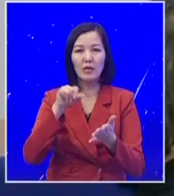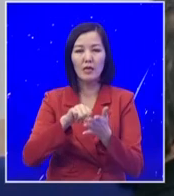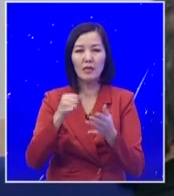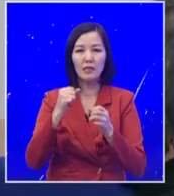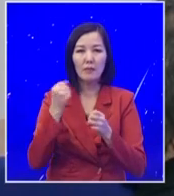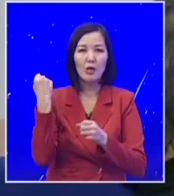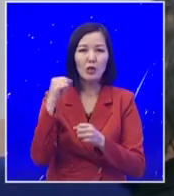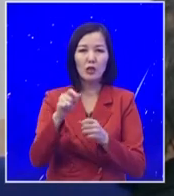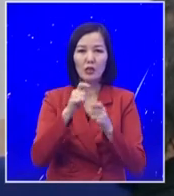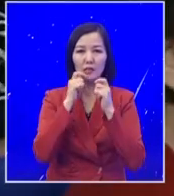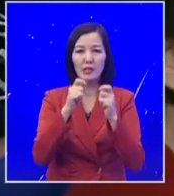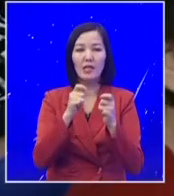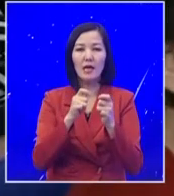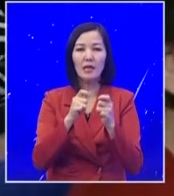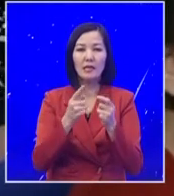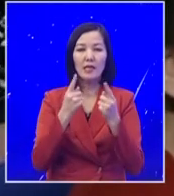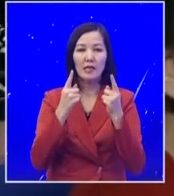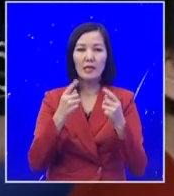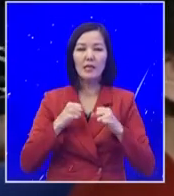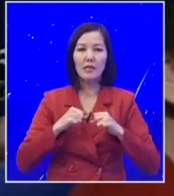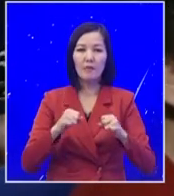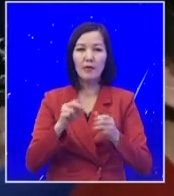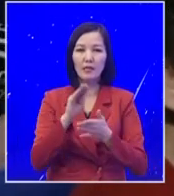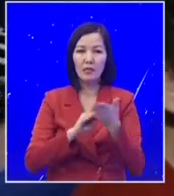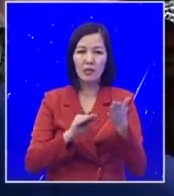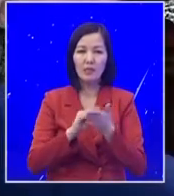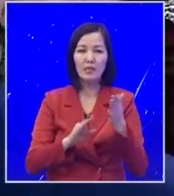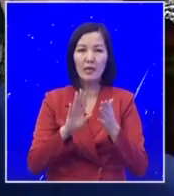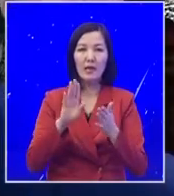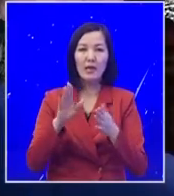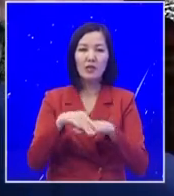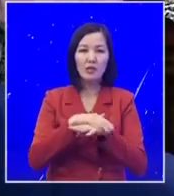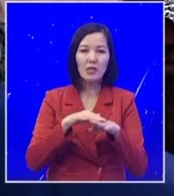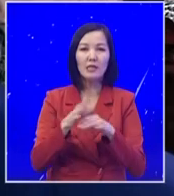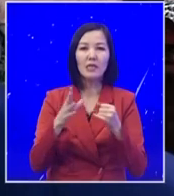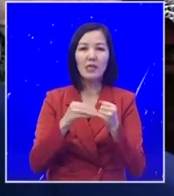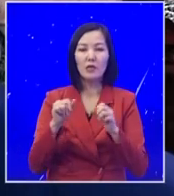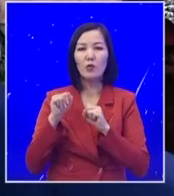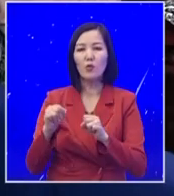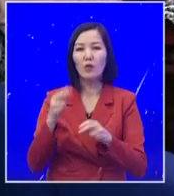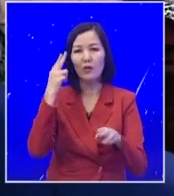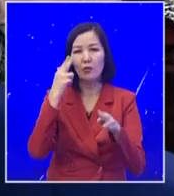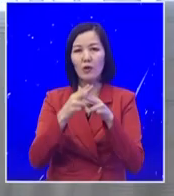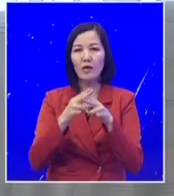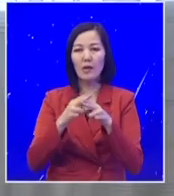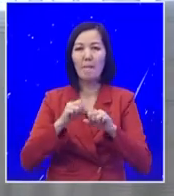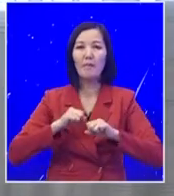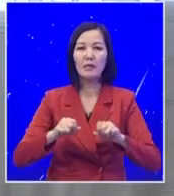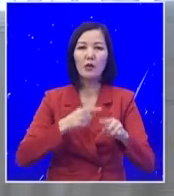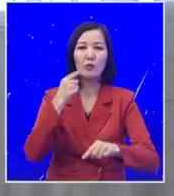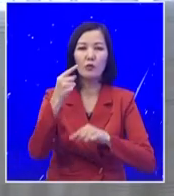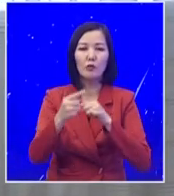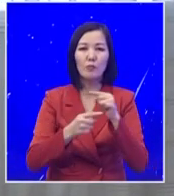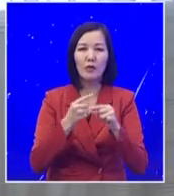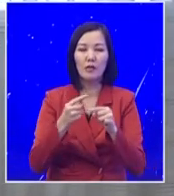сыйлаған майдангерлердің ерен ерліктерін арқау етті. Басты мақсат елін жерін қорғаған аға буын өкілдерінің қайталанбас батырлығын